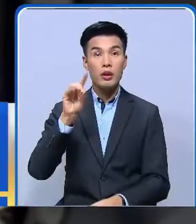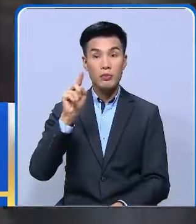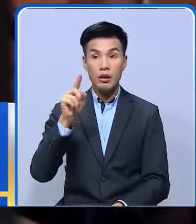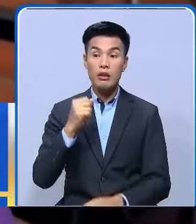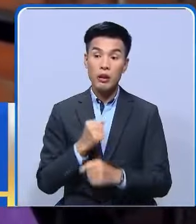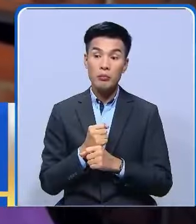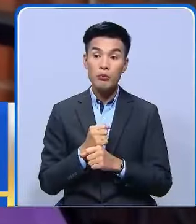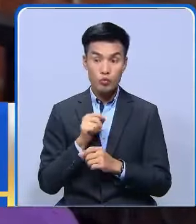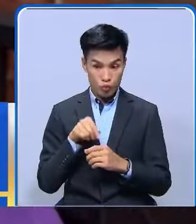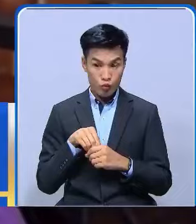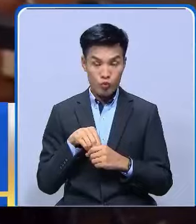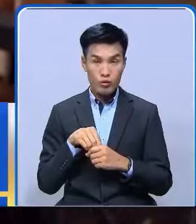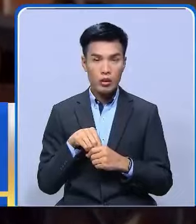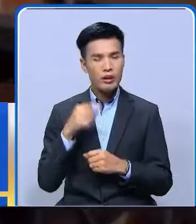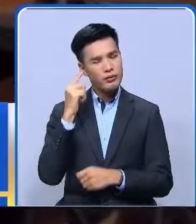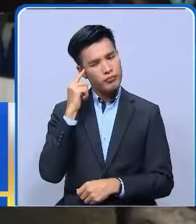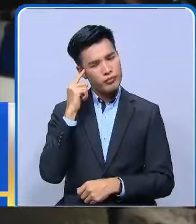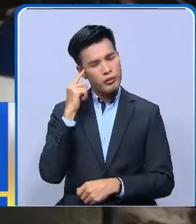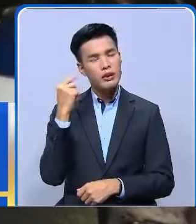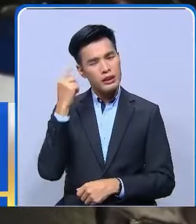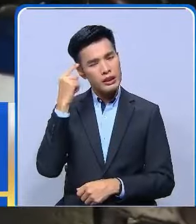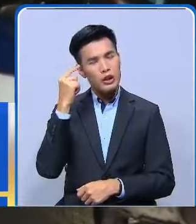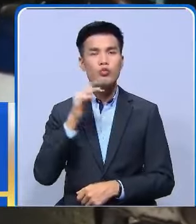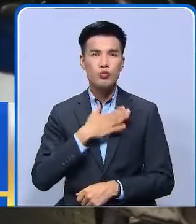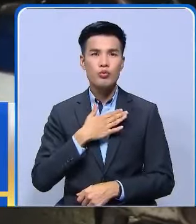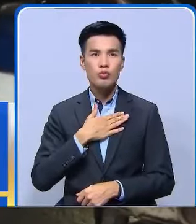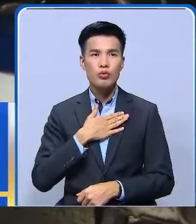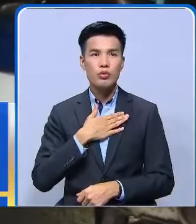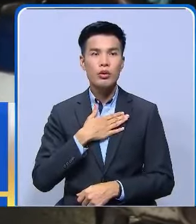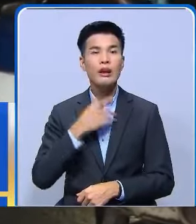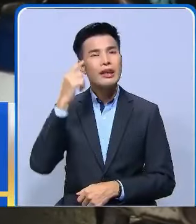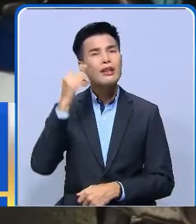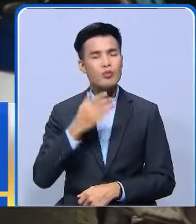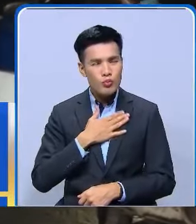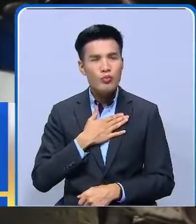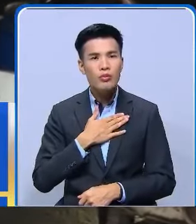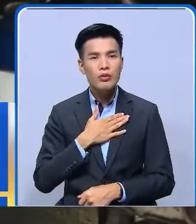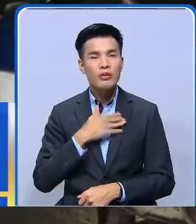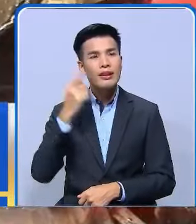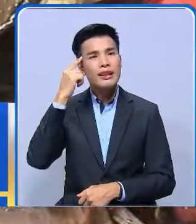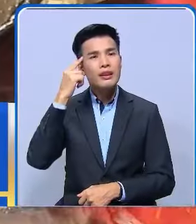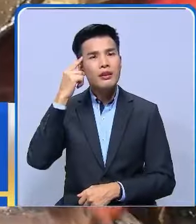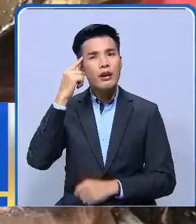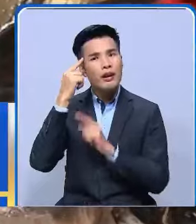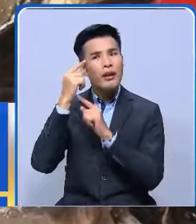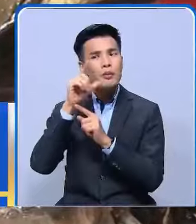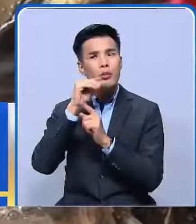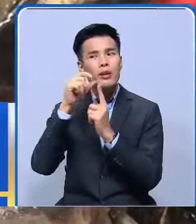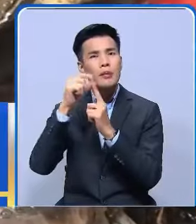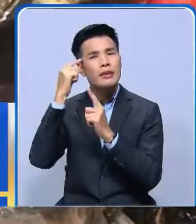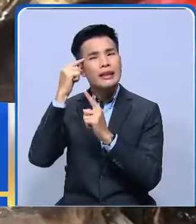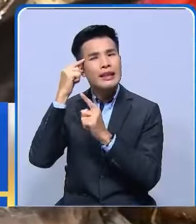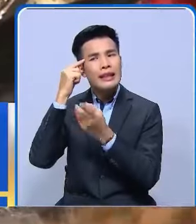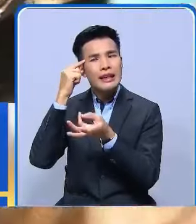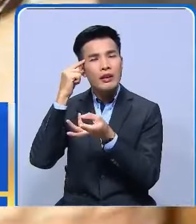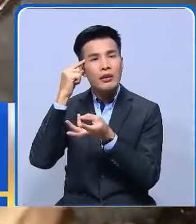อก็เลยตอบไปแค่ว่าก็มีโครงการอยู่ในใจเท่านั้นประเด็นนี้แหละค่ะก็อาจจะถูกนำไปขยายต่อจนนำไปสู่ว่าเอ้ยเดี๋ยวจะเลิกจะวางตะหลิว